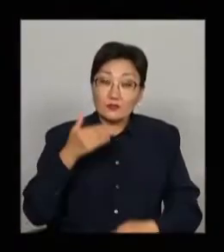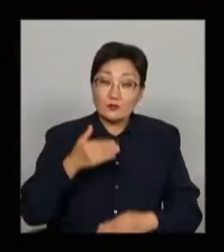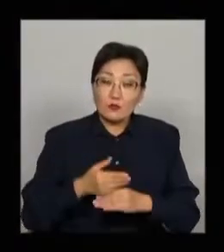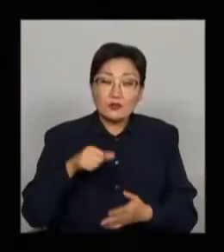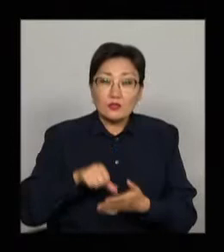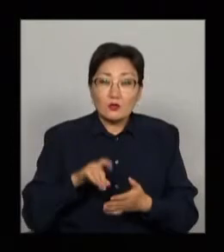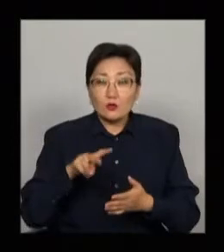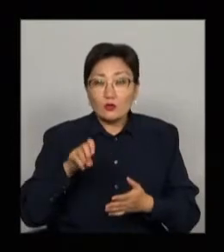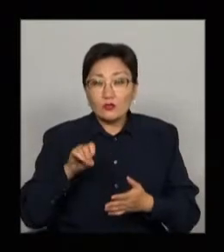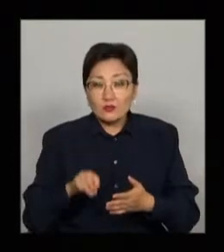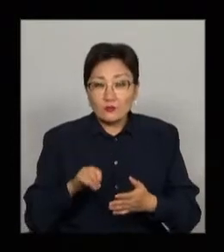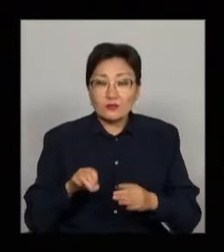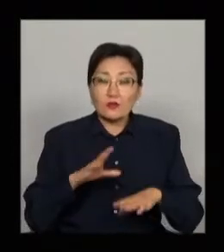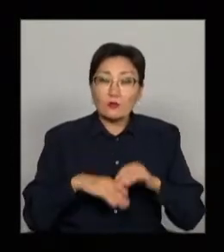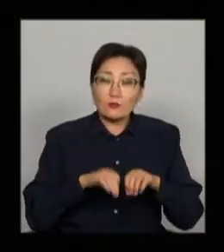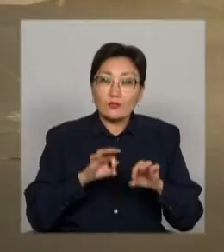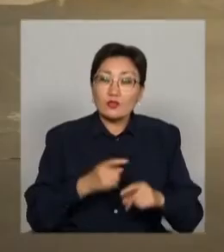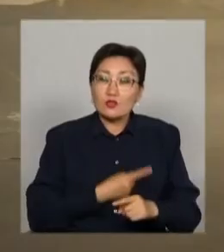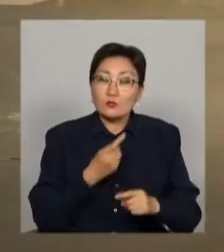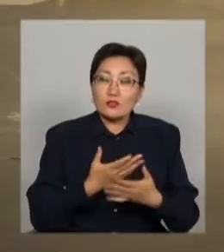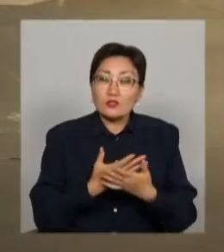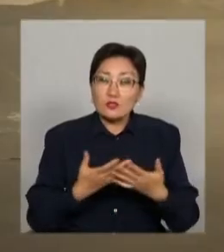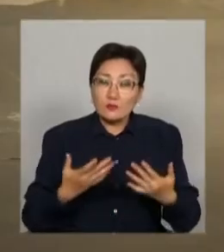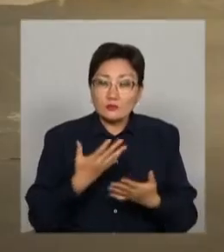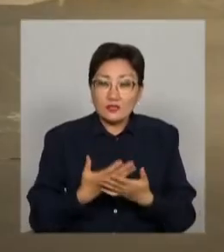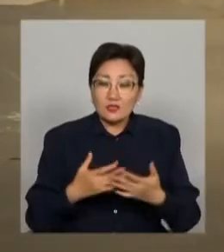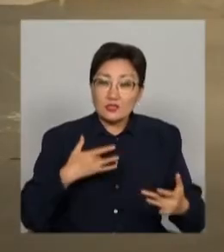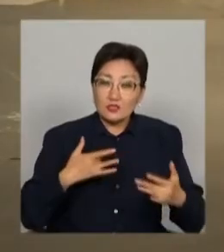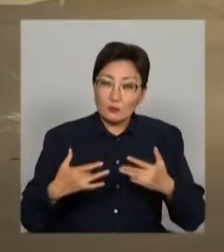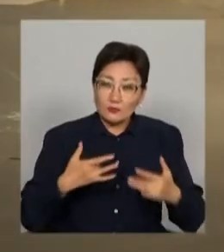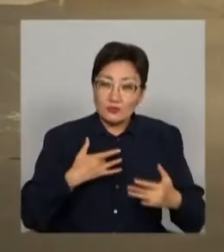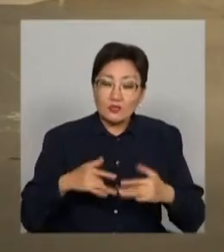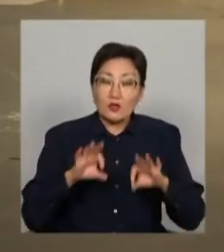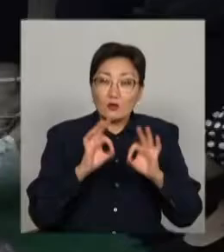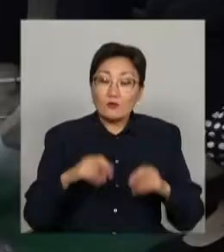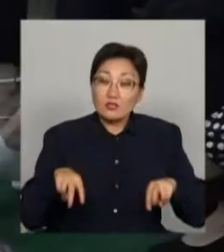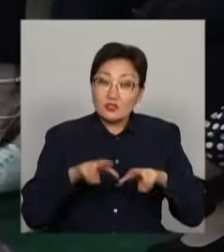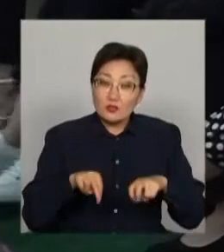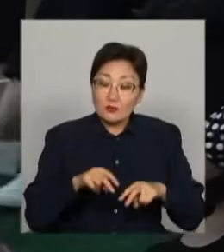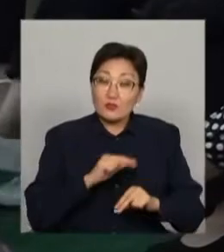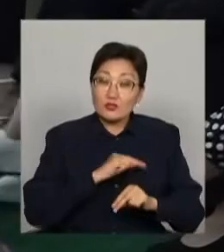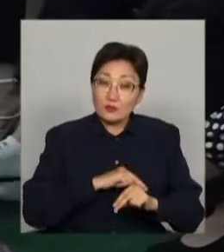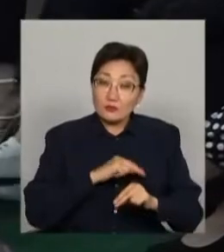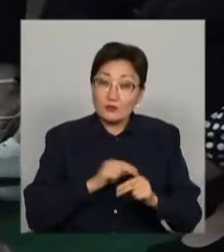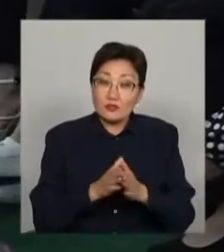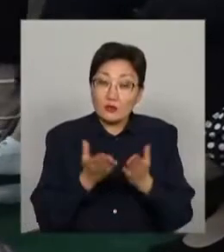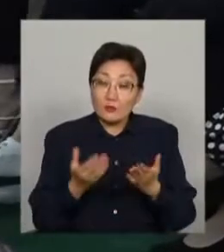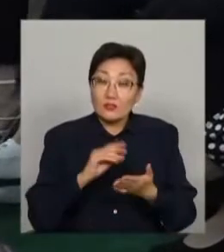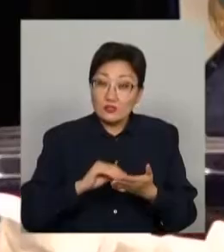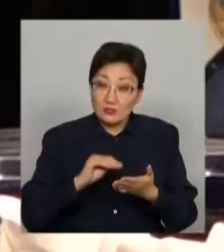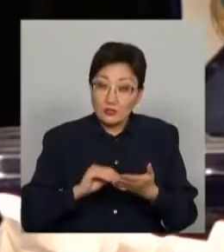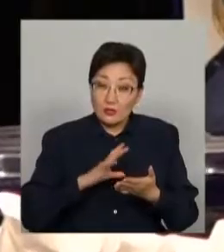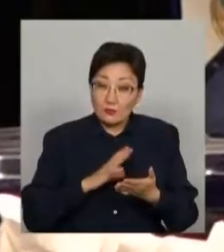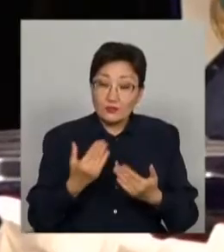сомдаған рөлдері кәсіби шеберлігін жан-жақты танытып, театр сыншылары мен өнер зерттеушілерінің еңбектеріне арқау болды.